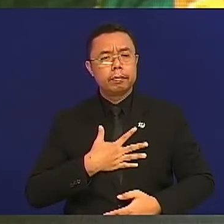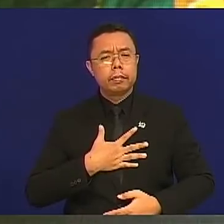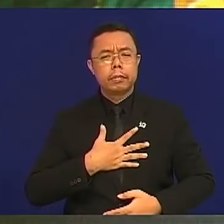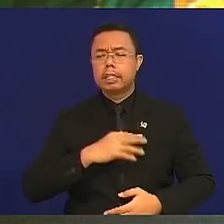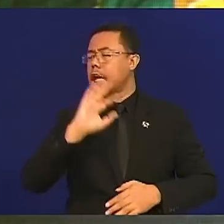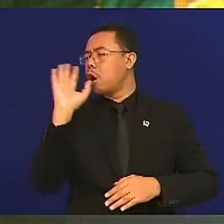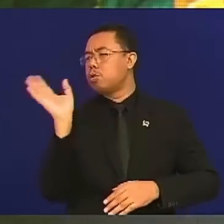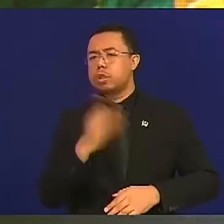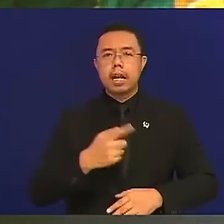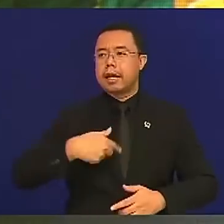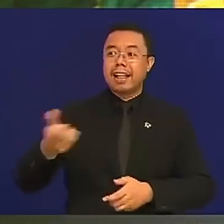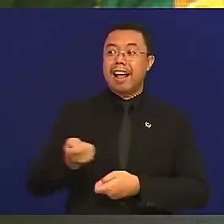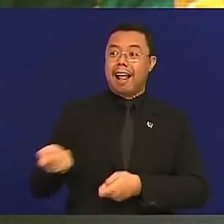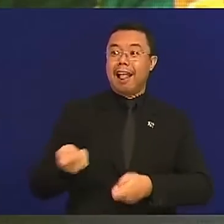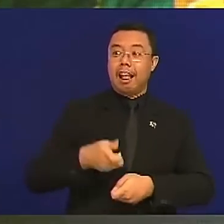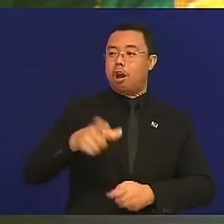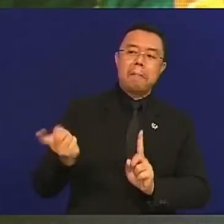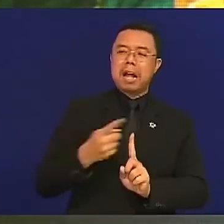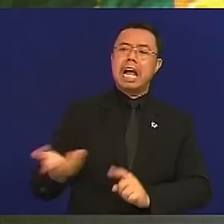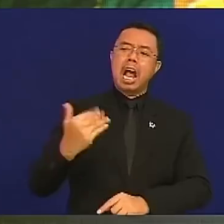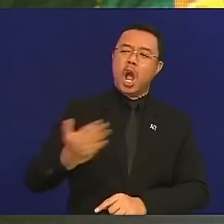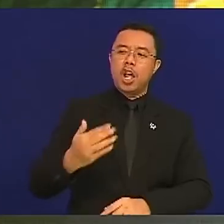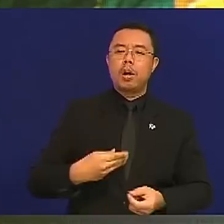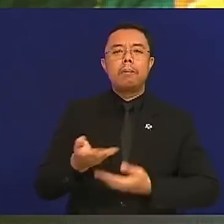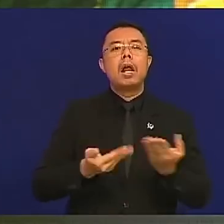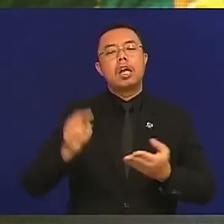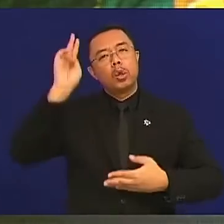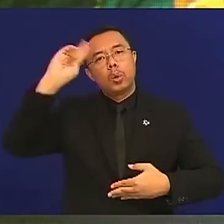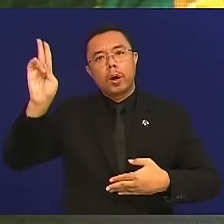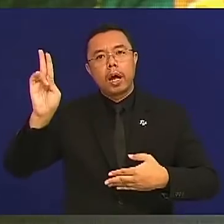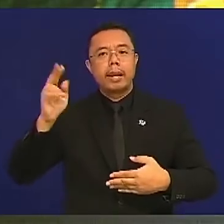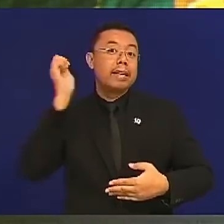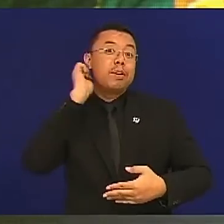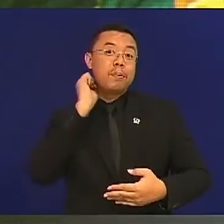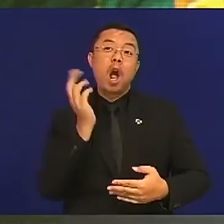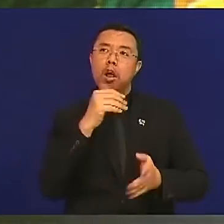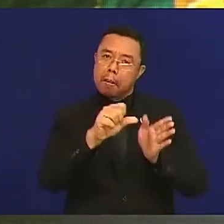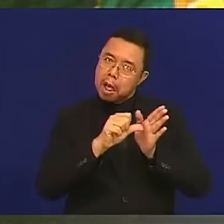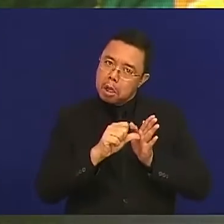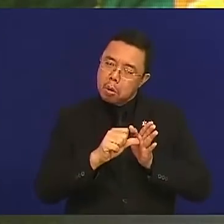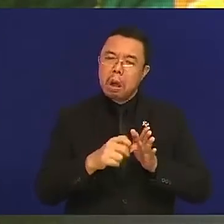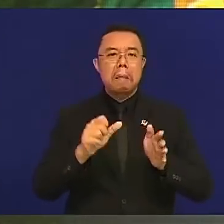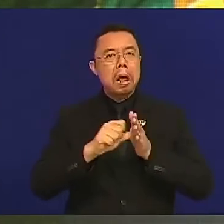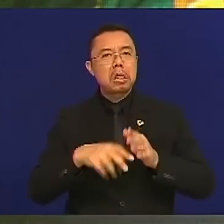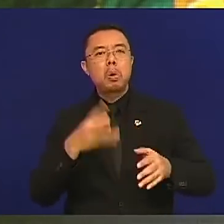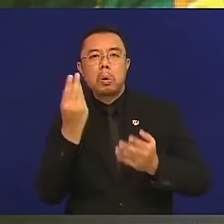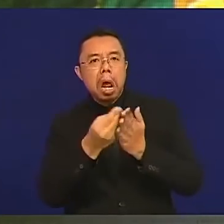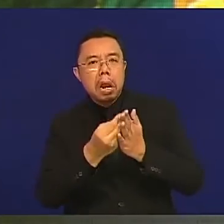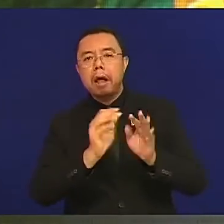Nggak usah tarik-tarik orang dengan paksa, ayo kita melayani Tuhan. Ibu-ibu bantu ya, bantu